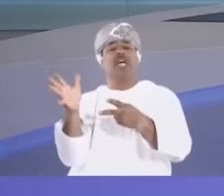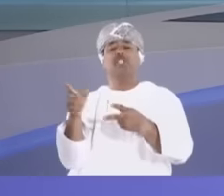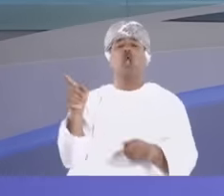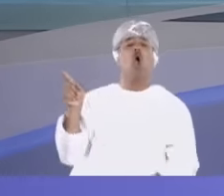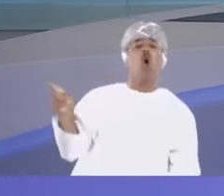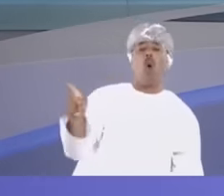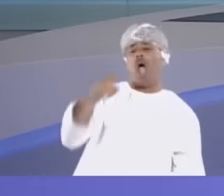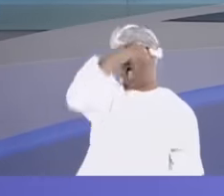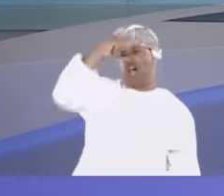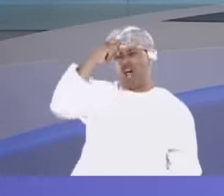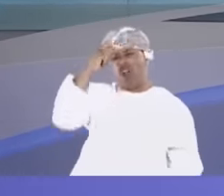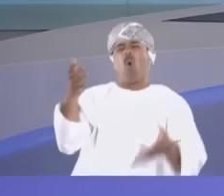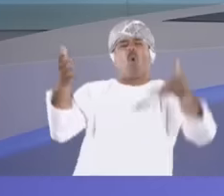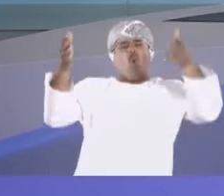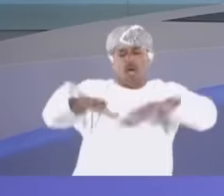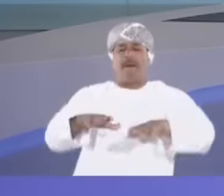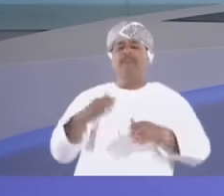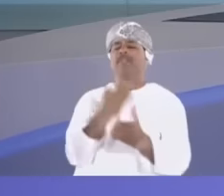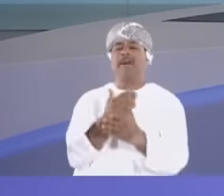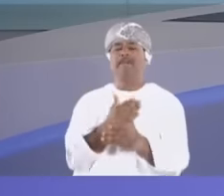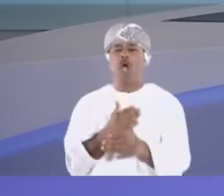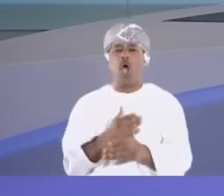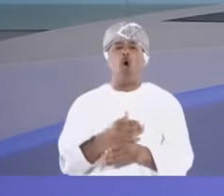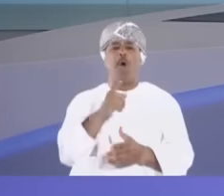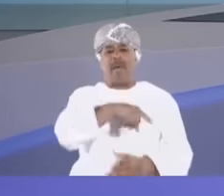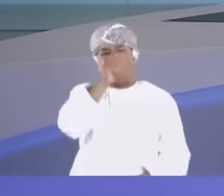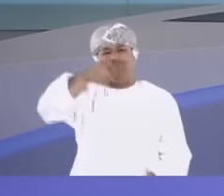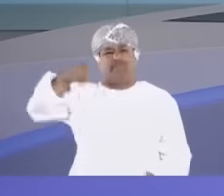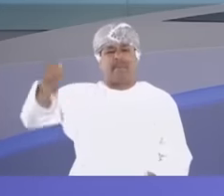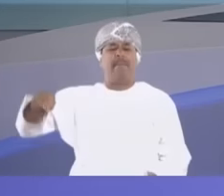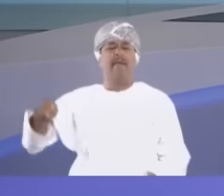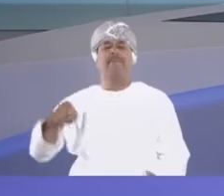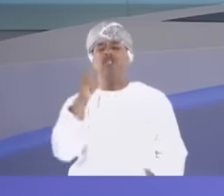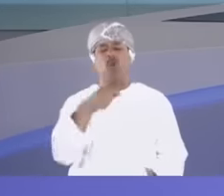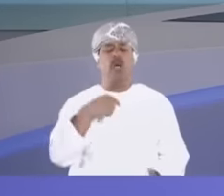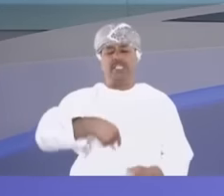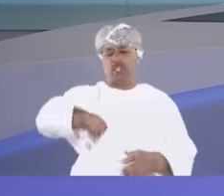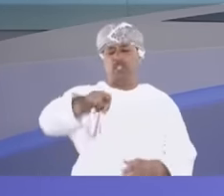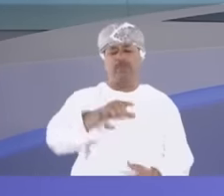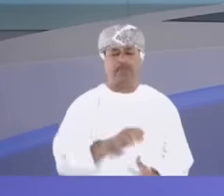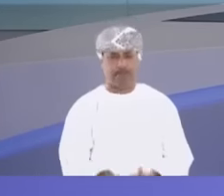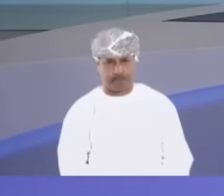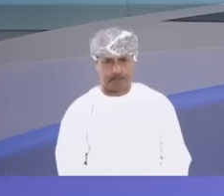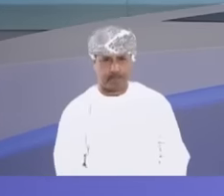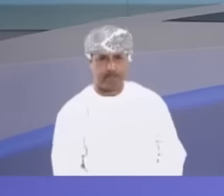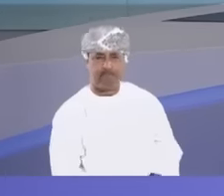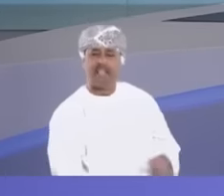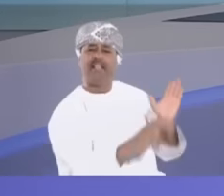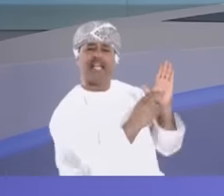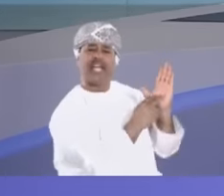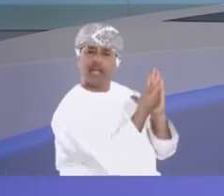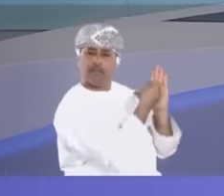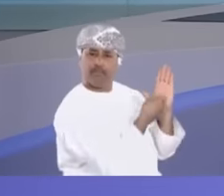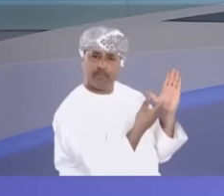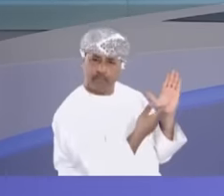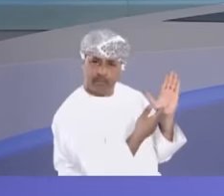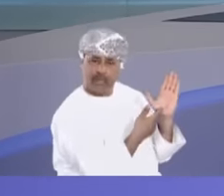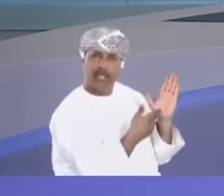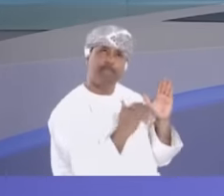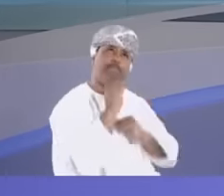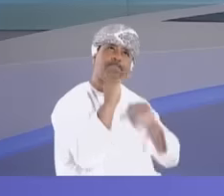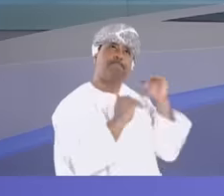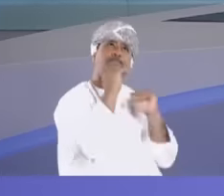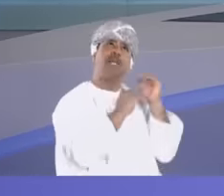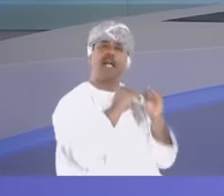حرارة منذ بدء رصد البيانات في القرن 19. وجاء في التقرير أيضا أن متوسط